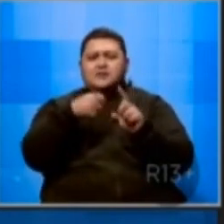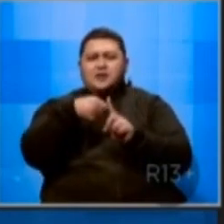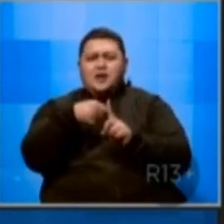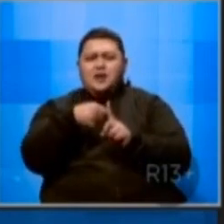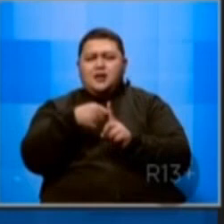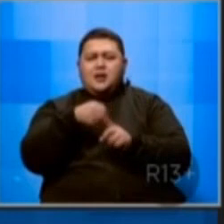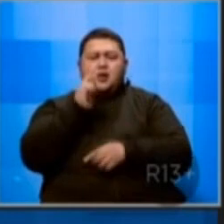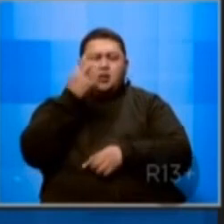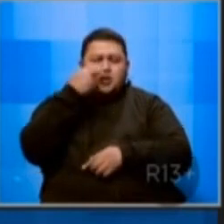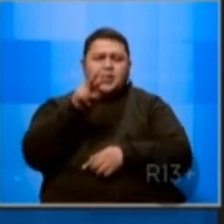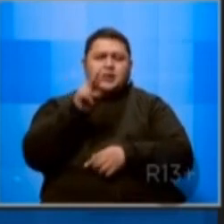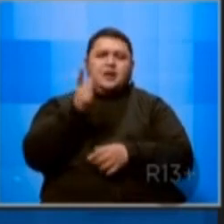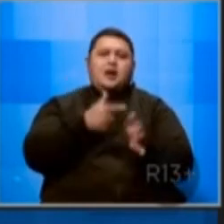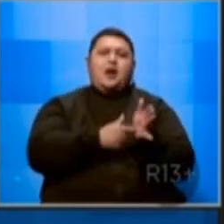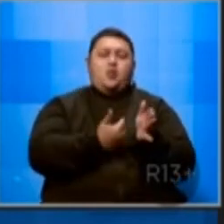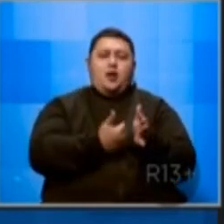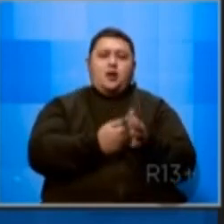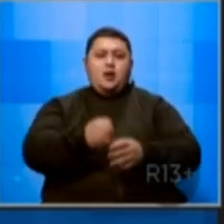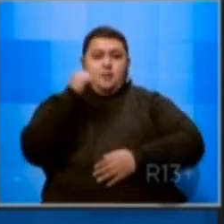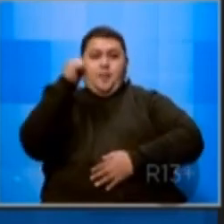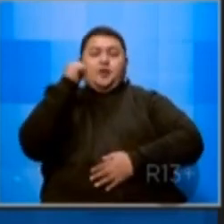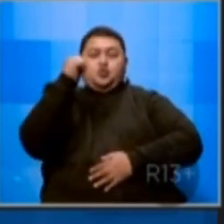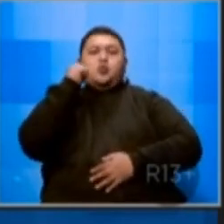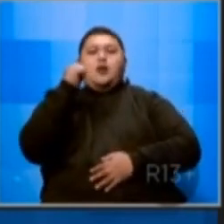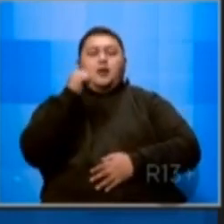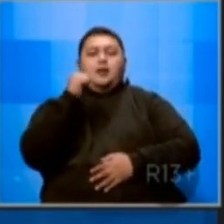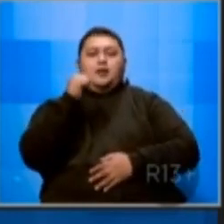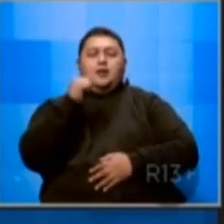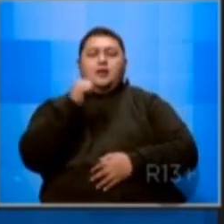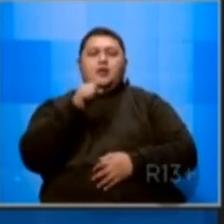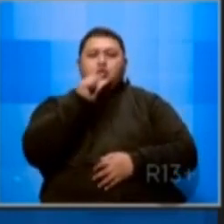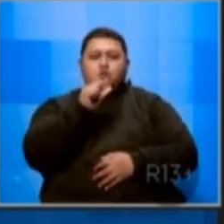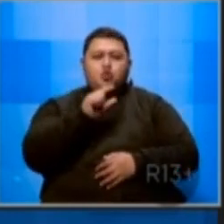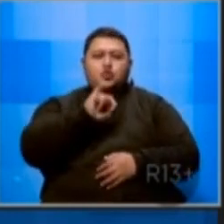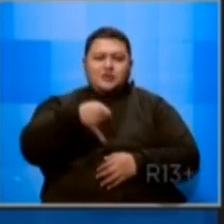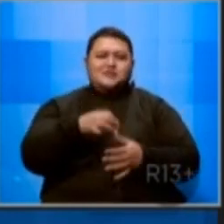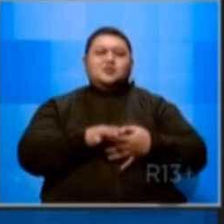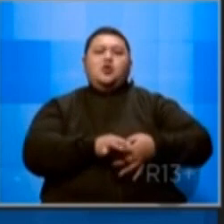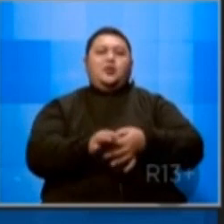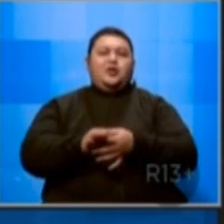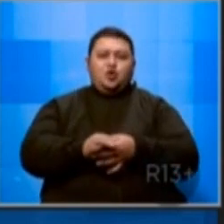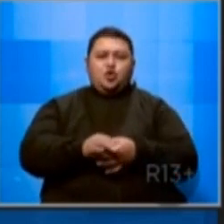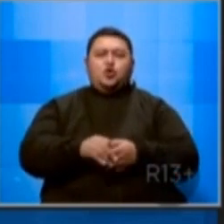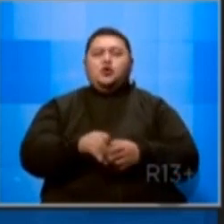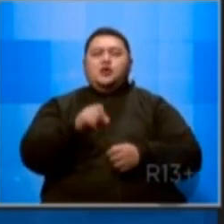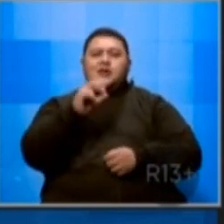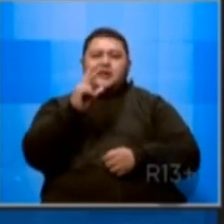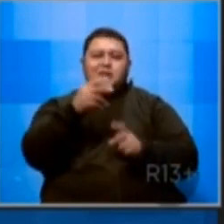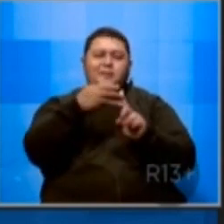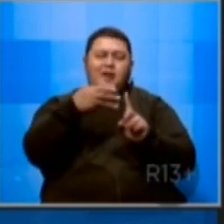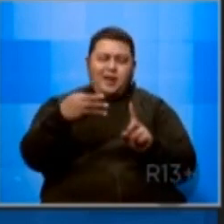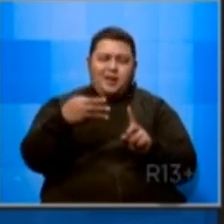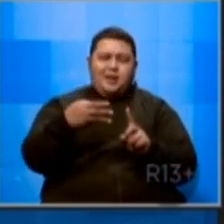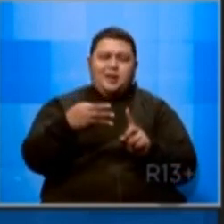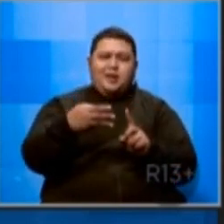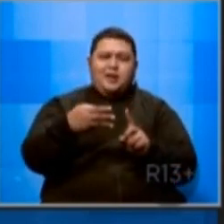saya lihat dari awal ini sangat memperjuangkan status dan siswa laborator dari ini kita lihat